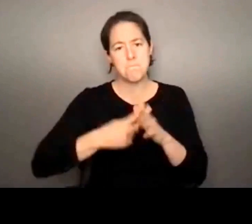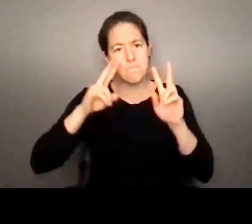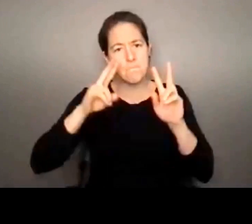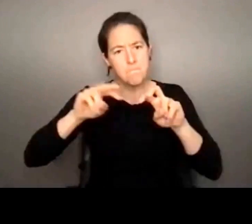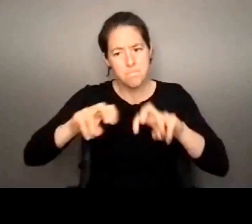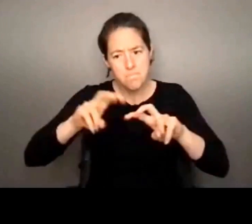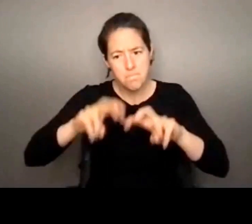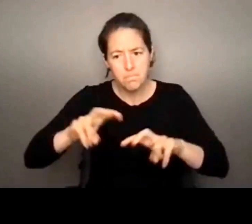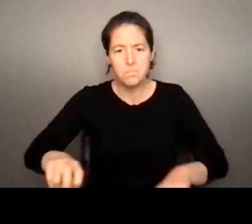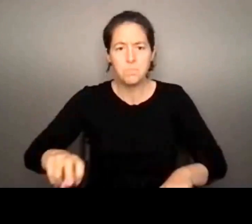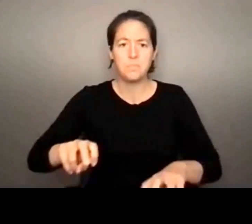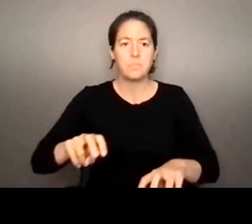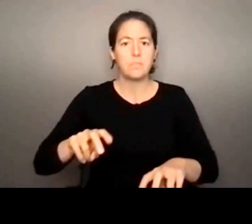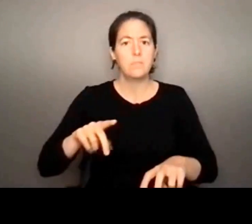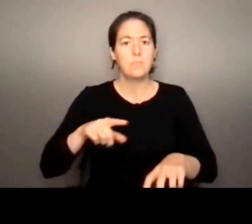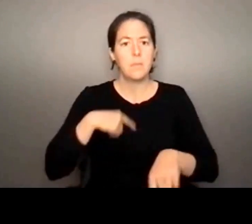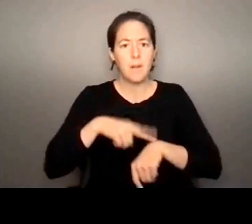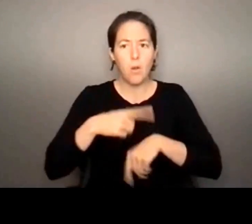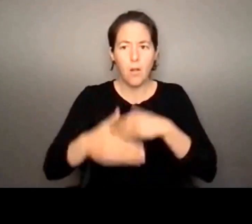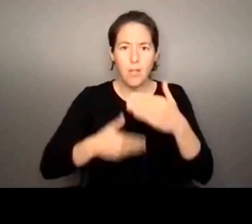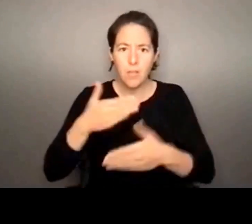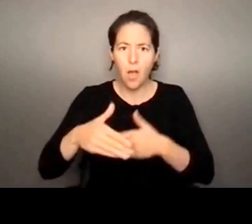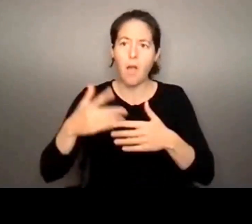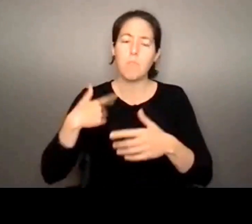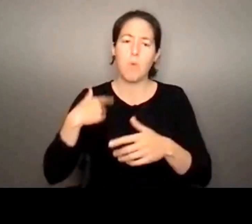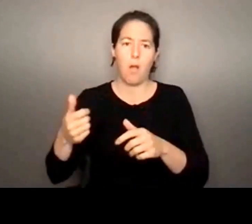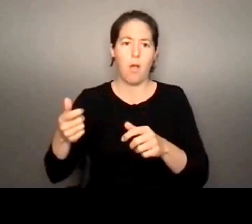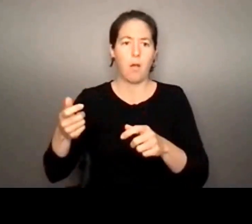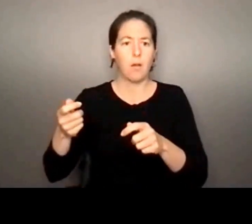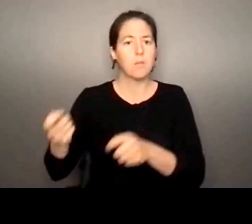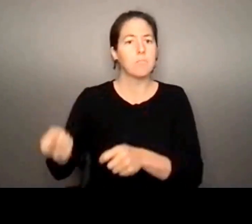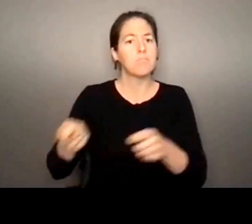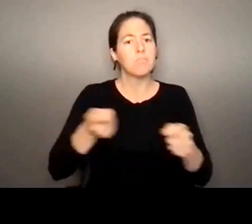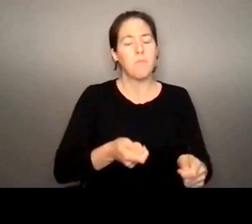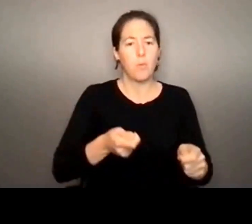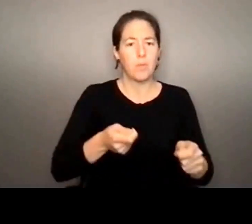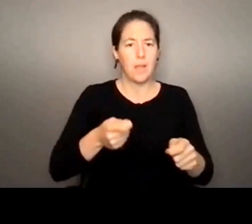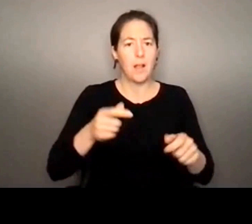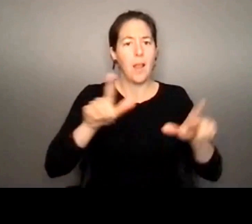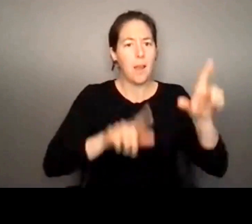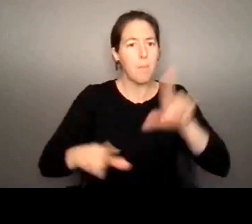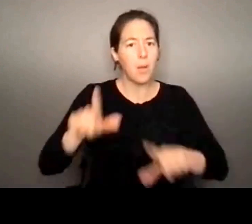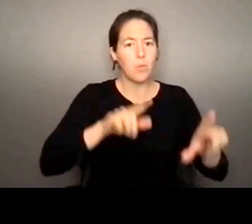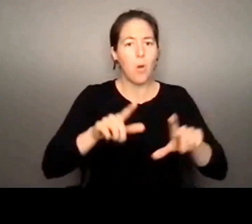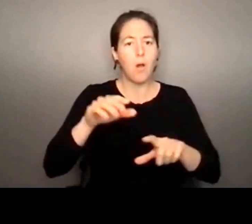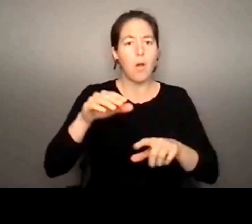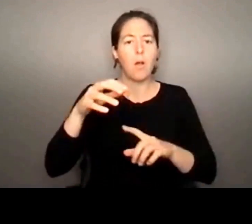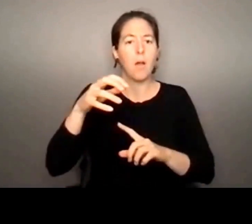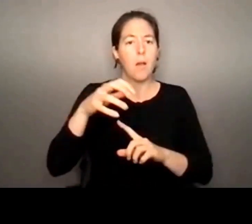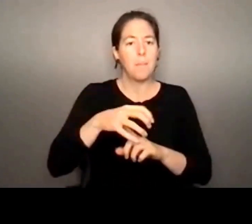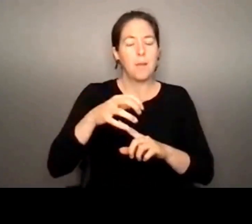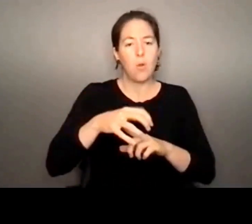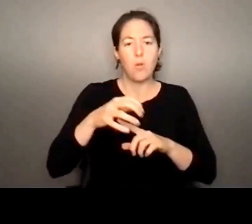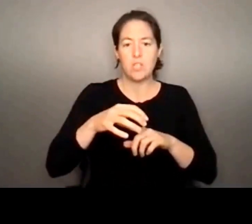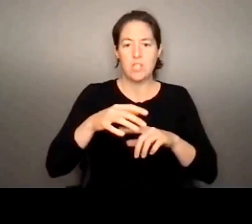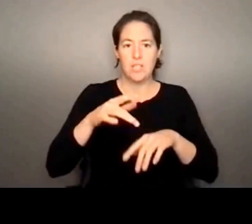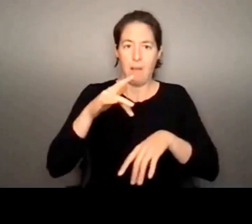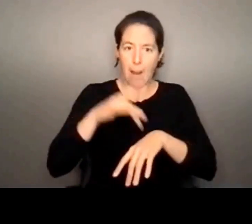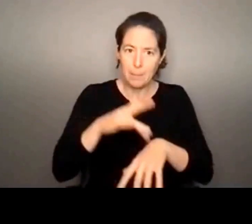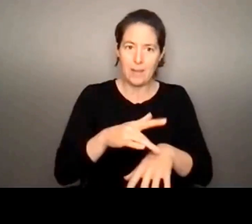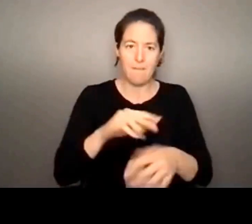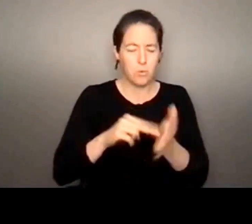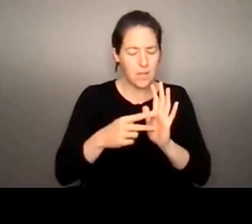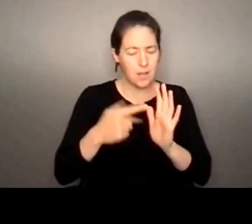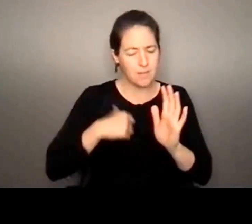fil en aiguille, j'ai fondé un laboratoire qu'on appelle de mycologie appliquée, c'est-à-dire on travaille à comprendre les